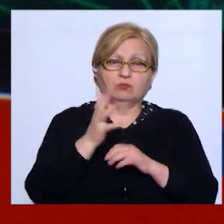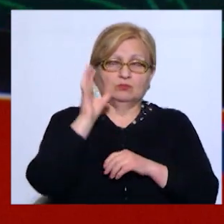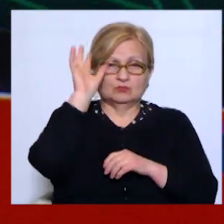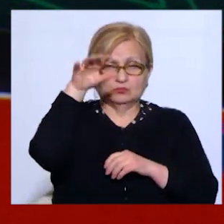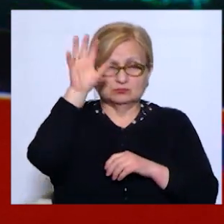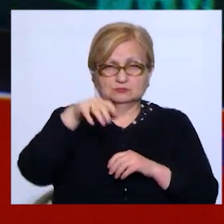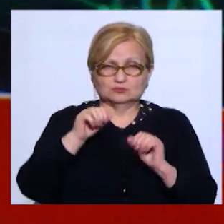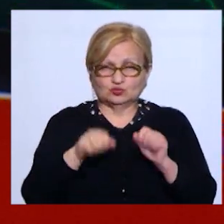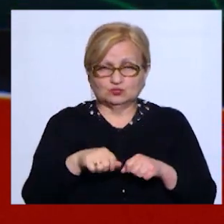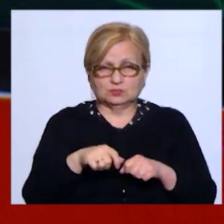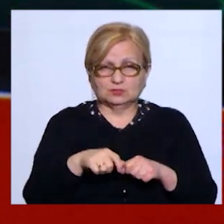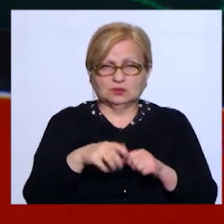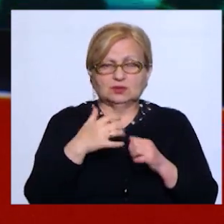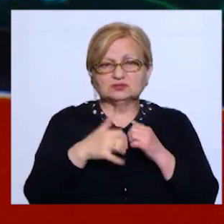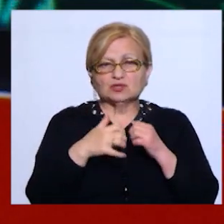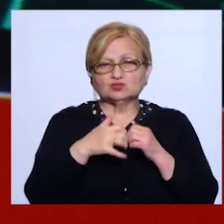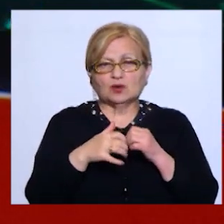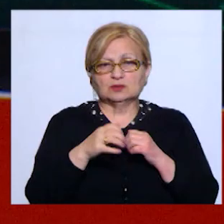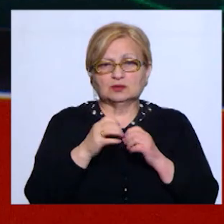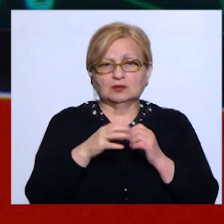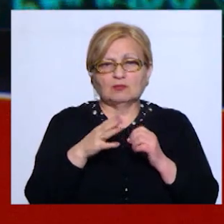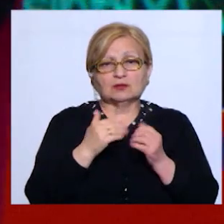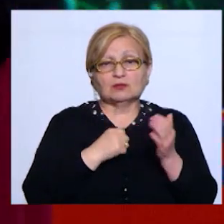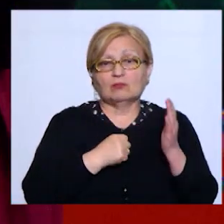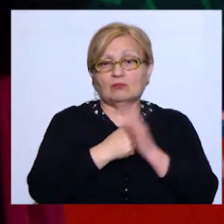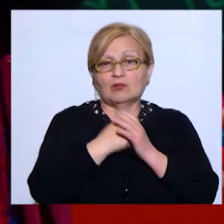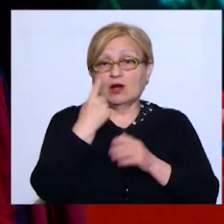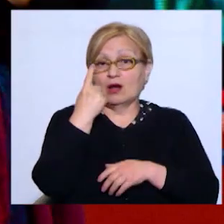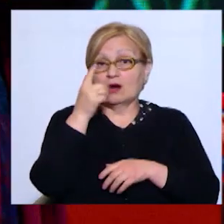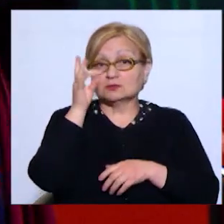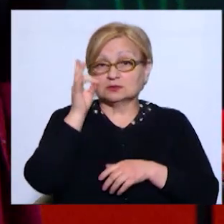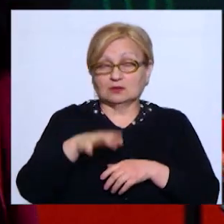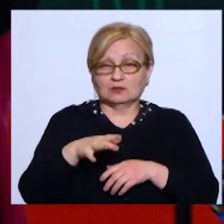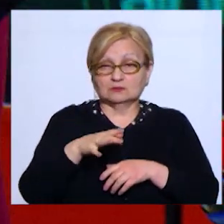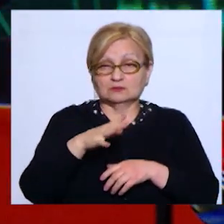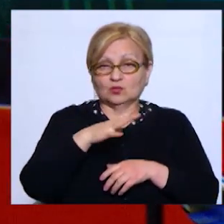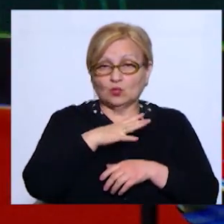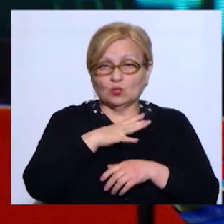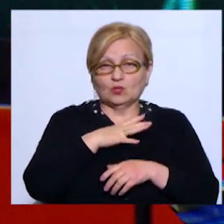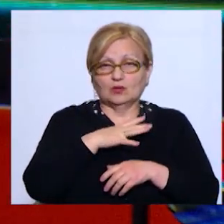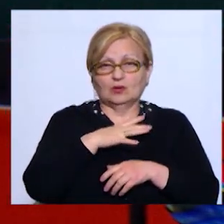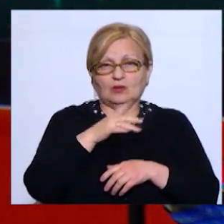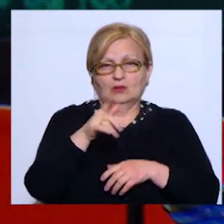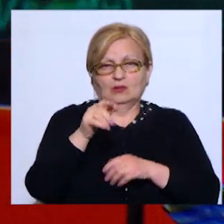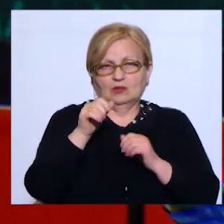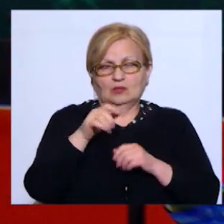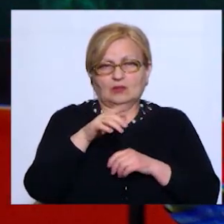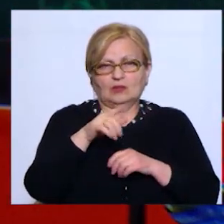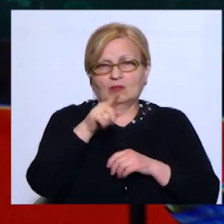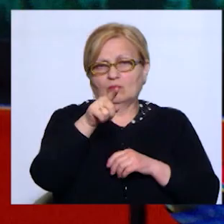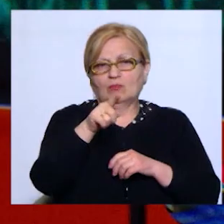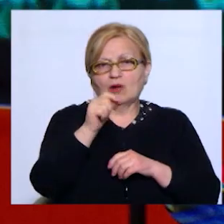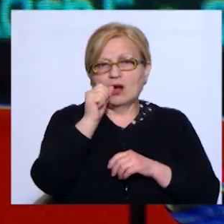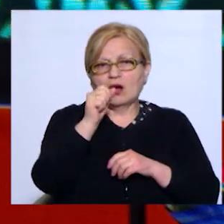ქულას აკეთებს და საშუალო აქვს 15, მაგრამ მაქსიმუმი ერთხელ ძალიან კარგი ქონდა, ნამდვილად შეუდარებელი. ამ მოთამაშე